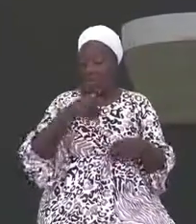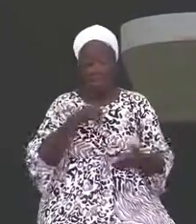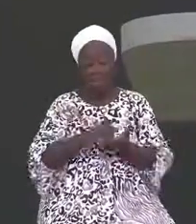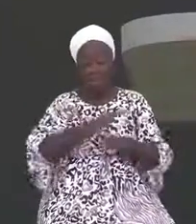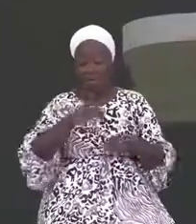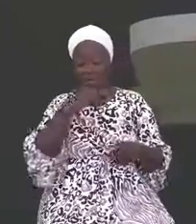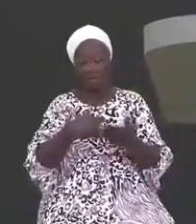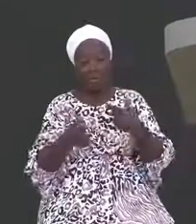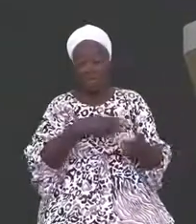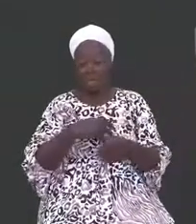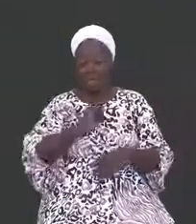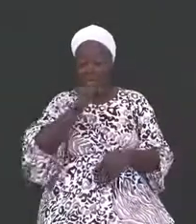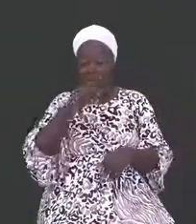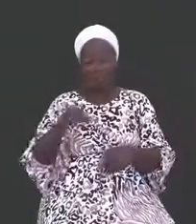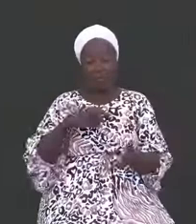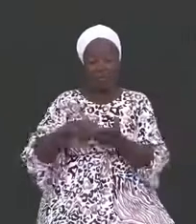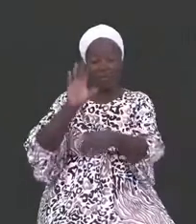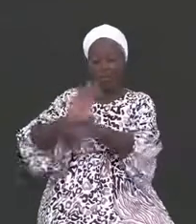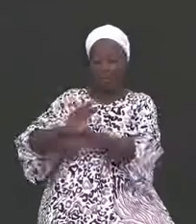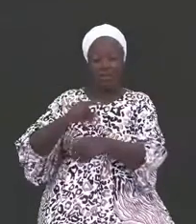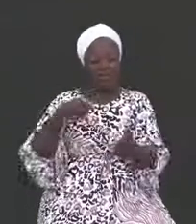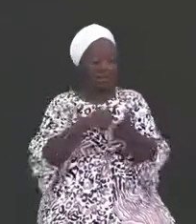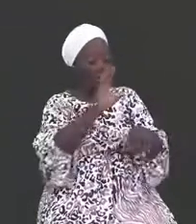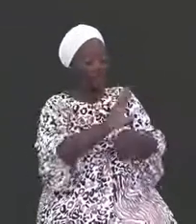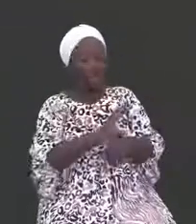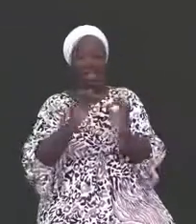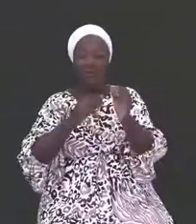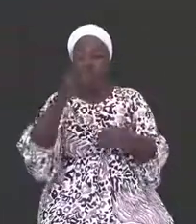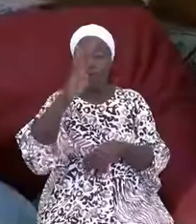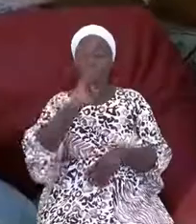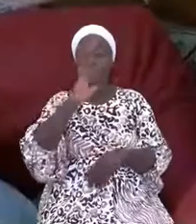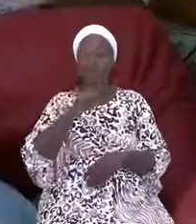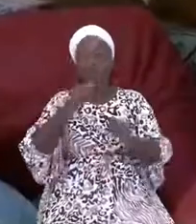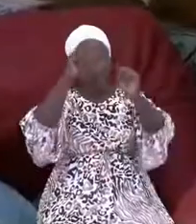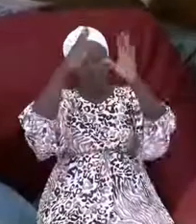Père céleste, il a fait les provisions adéquates pour toi.